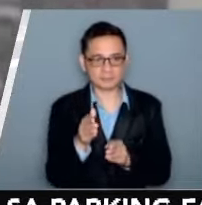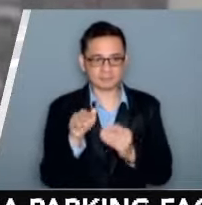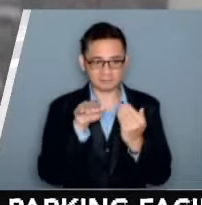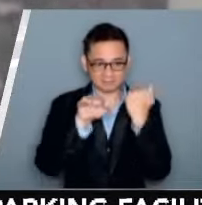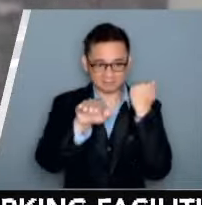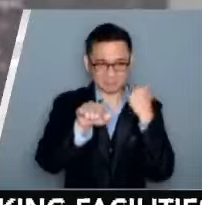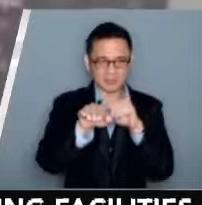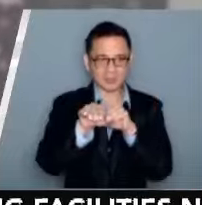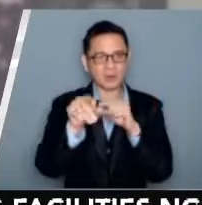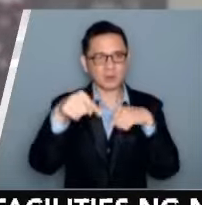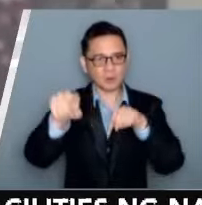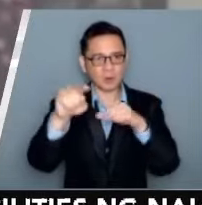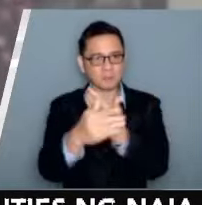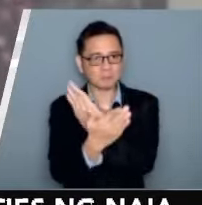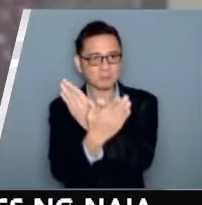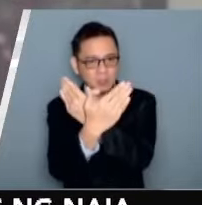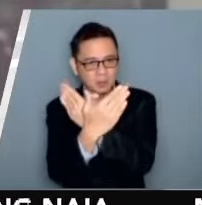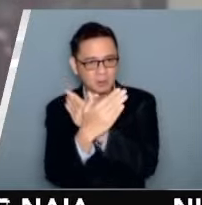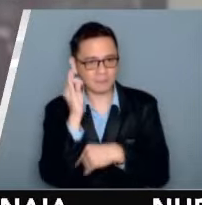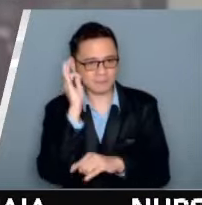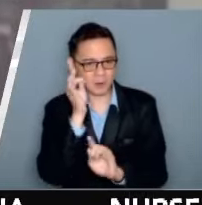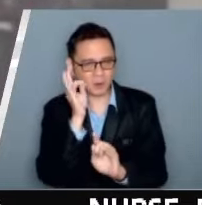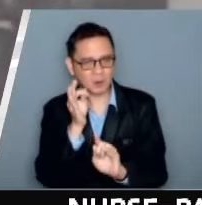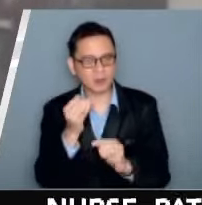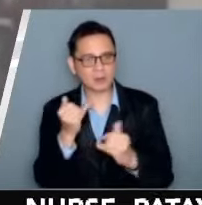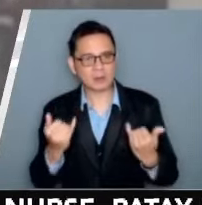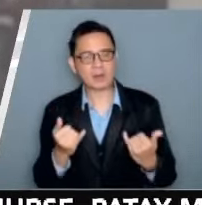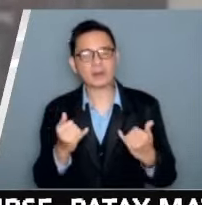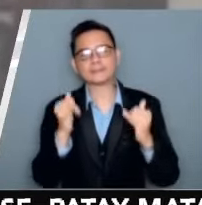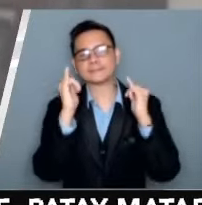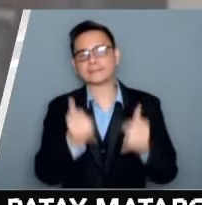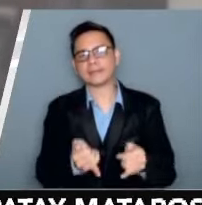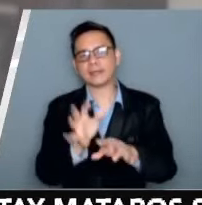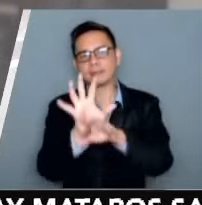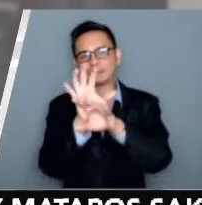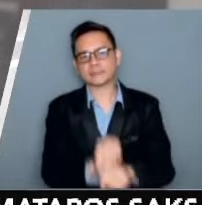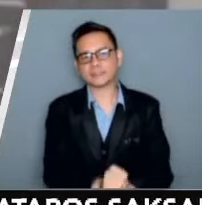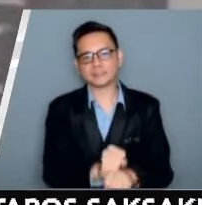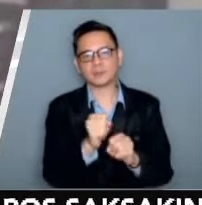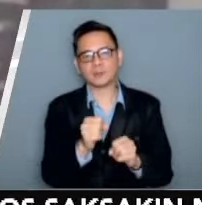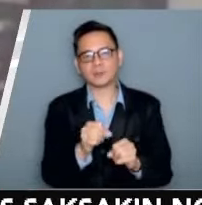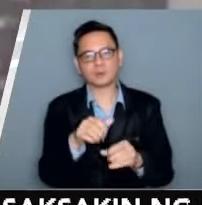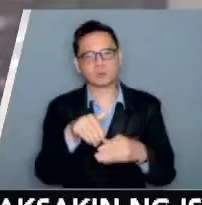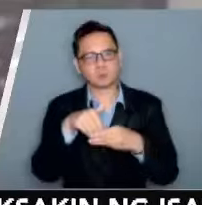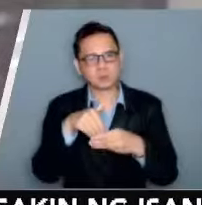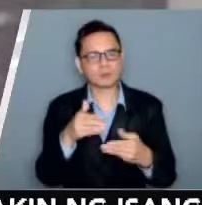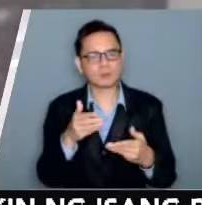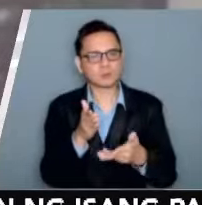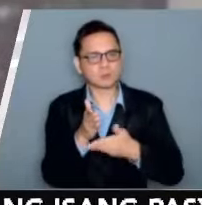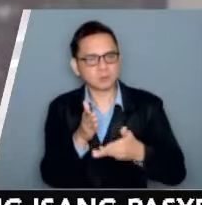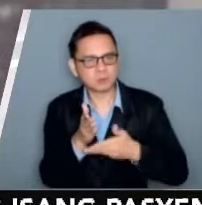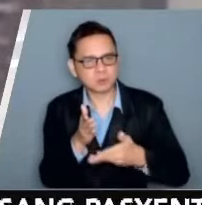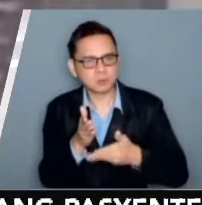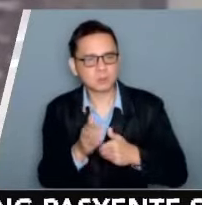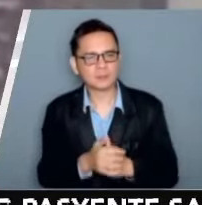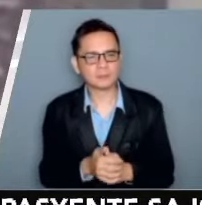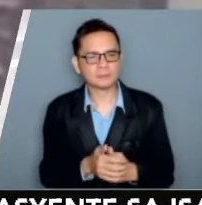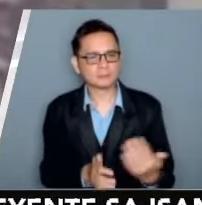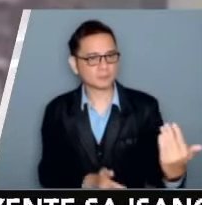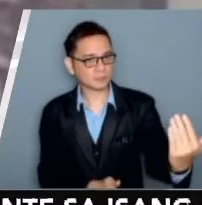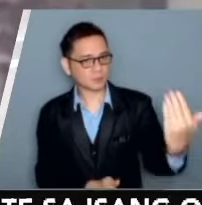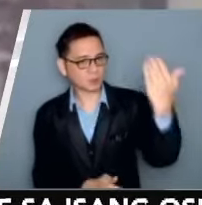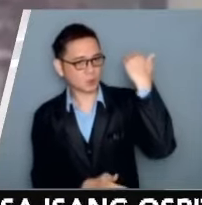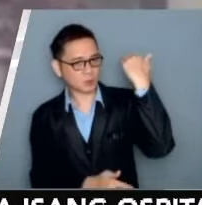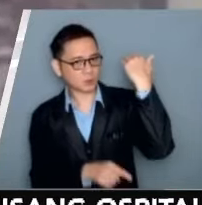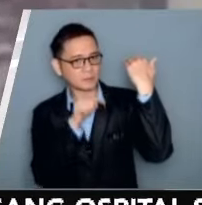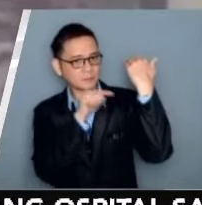dyan sa papuntang Monumento sa mga oras na ganito, maluwag-luwag pa at tuloy-tuloy pa ang daloy ng mga sasakyan. Yung sa kanang bahagi, papuntang Makati